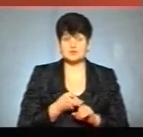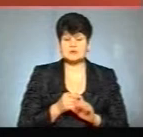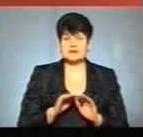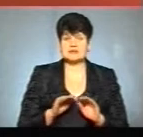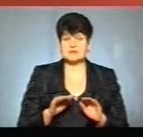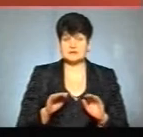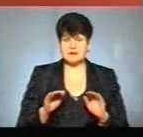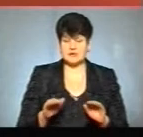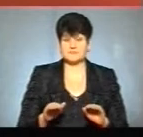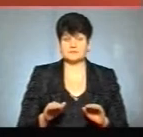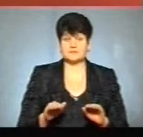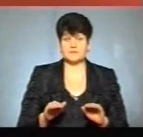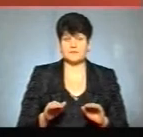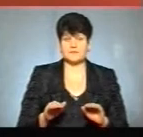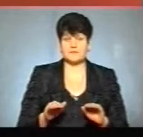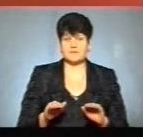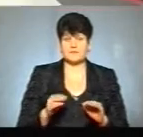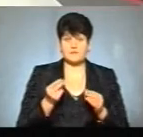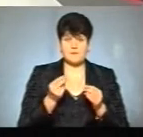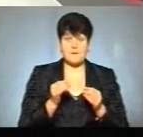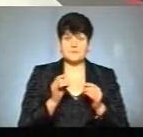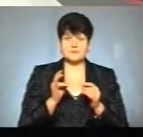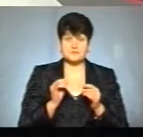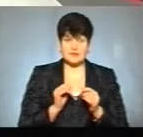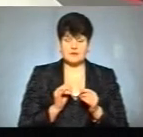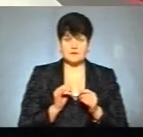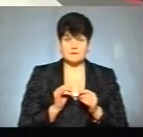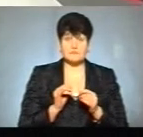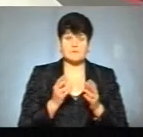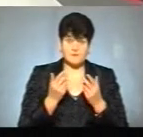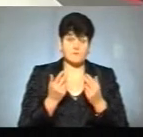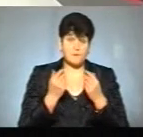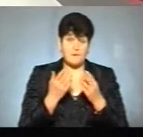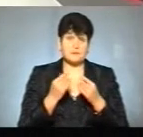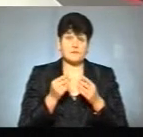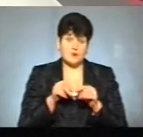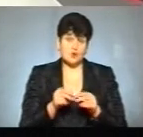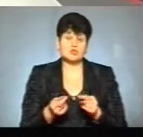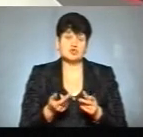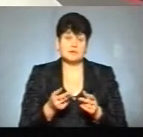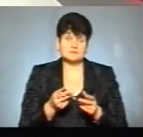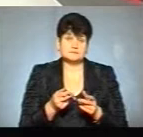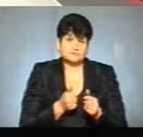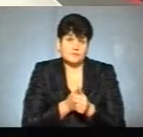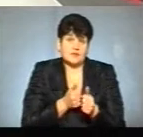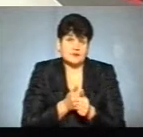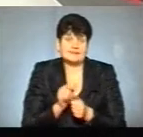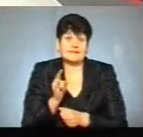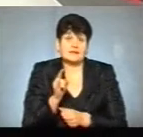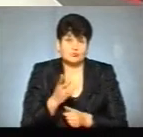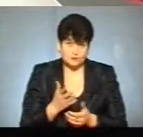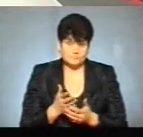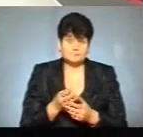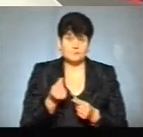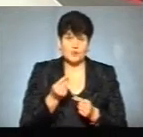дітей, зокрема, гроші на дітей. Які... Так, гроші ходять за дитиною, так прийнято, скажімо так, це вже звучить програма державна,